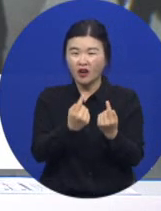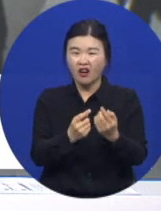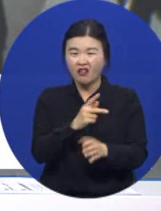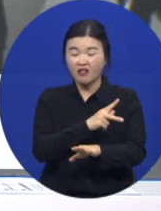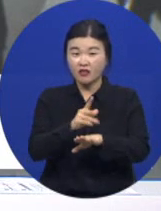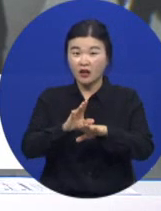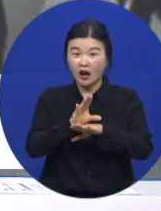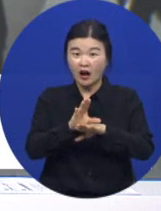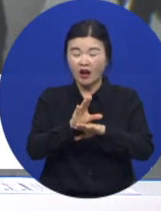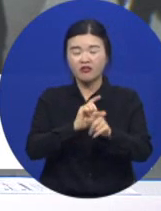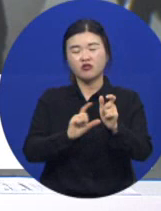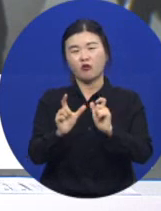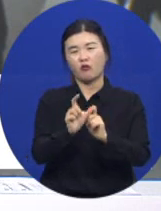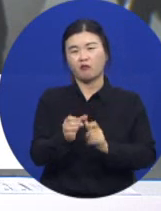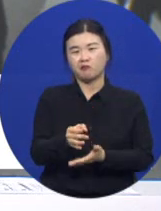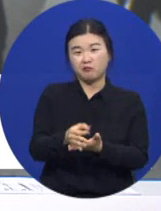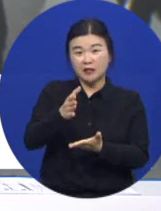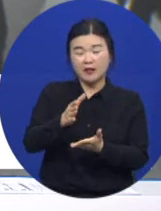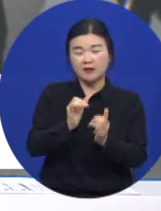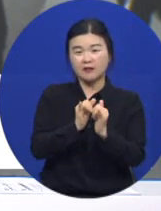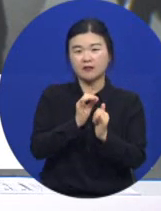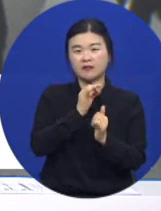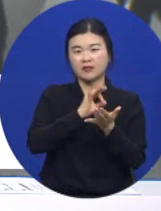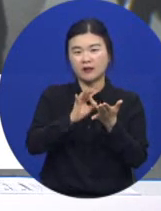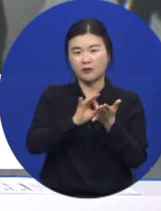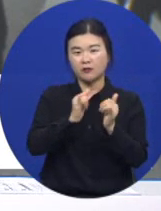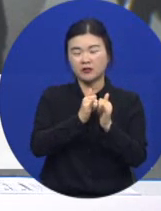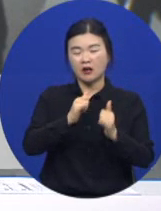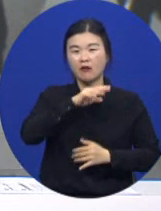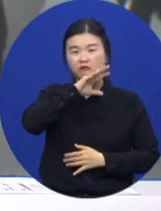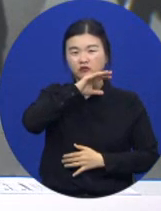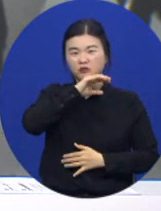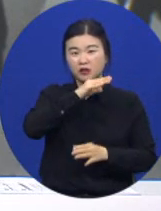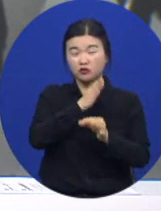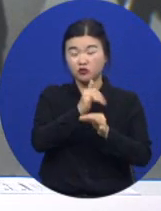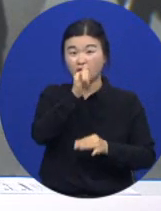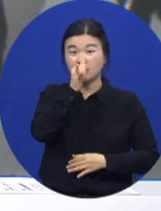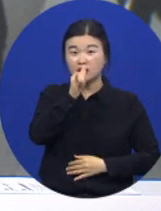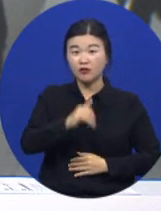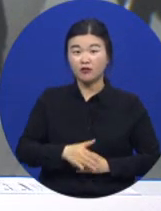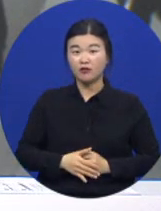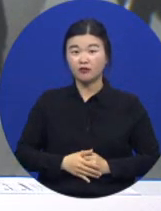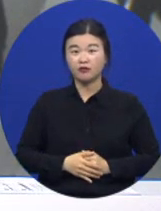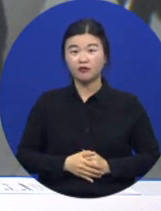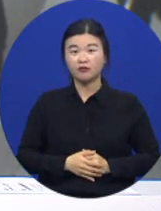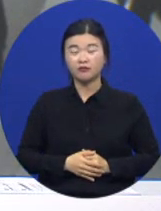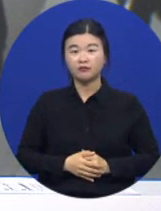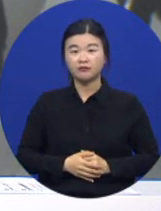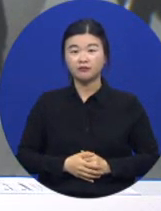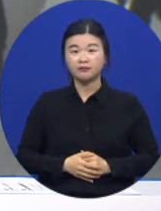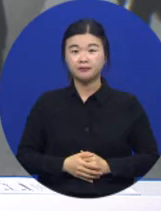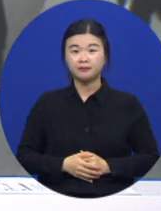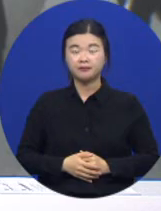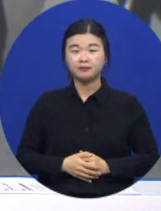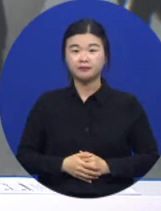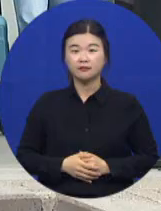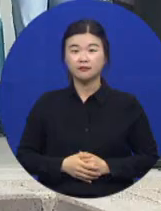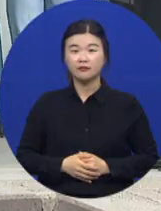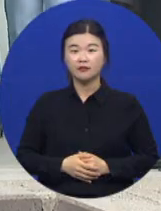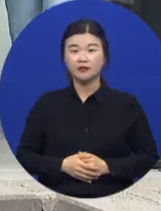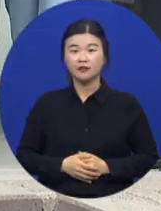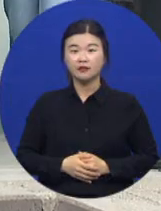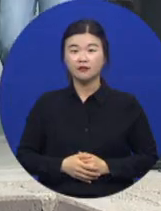요금이 더 비싸다는 이용객들의 볼멘 소리가 터져 나오고 있습니다. 오승철 기자가 보도합니다.